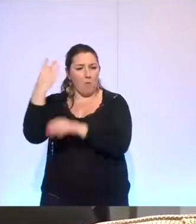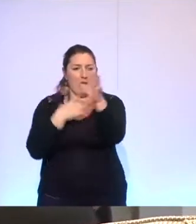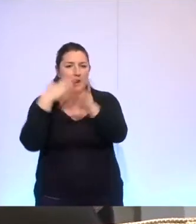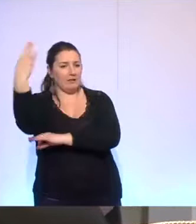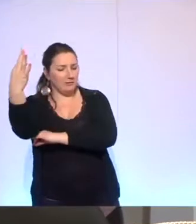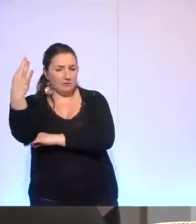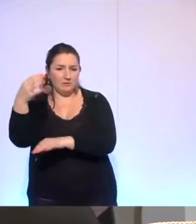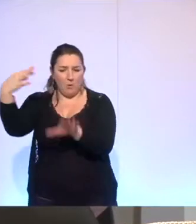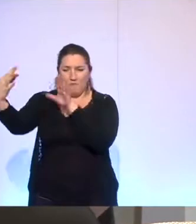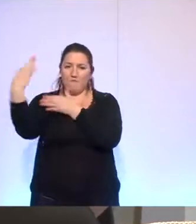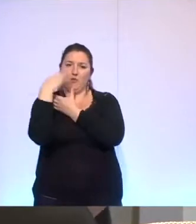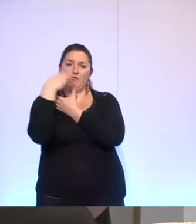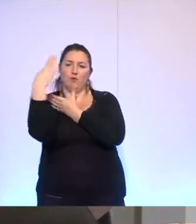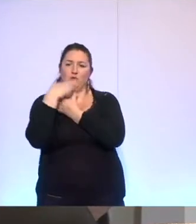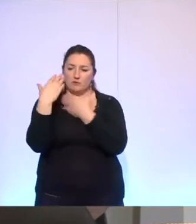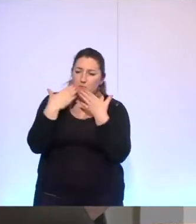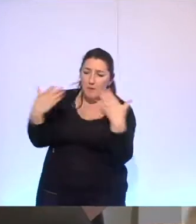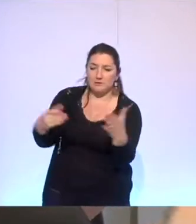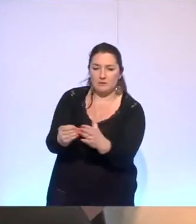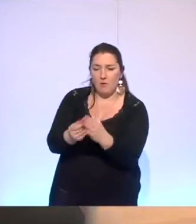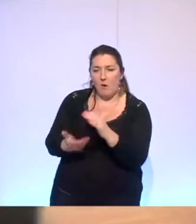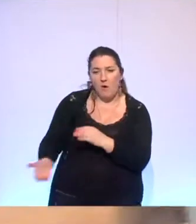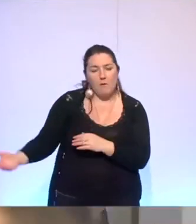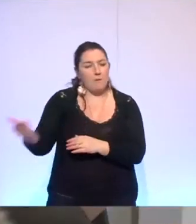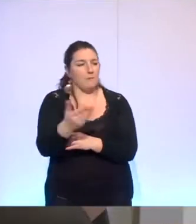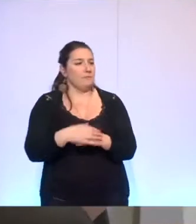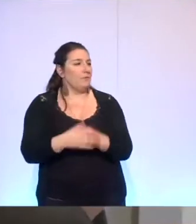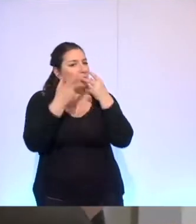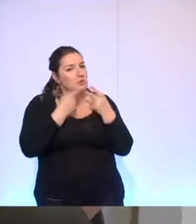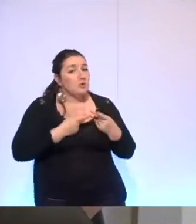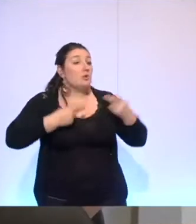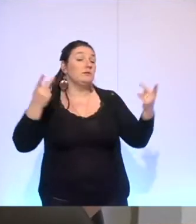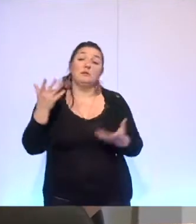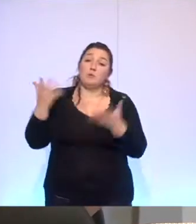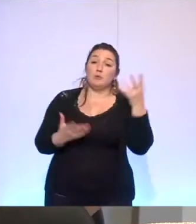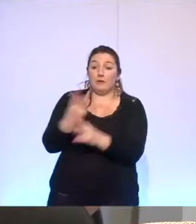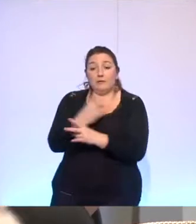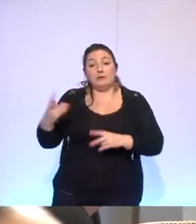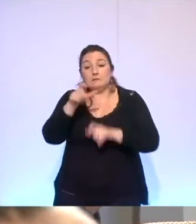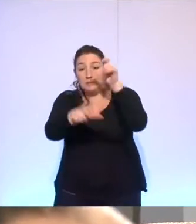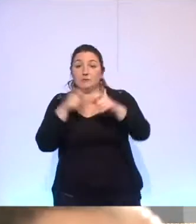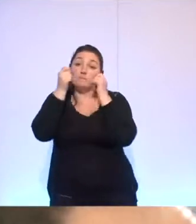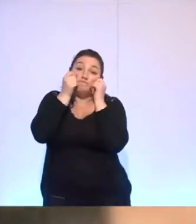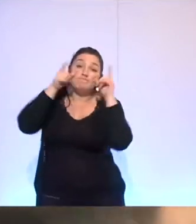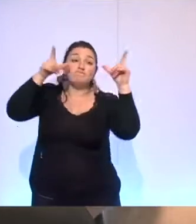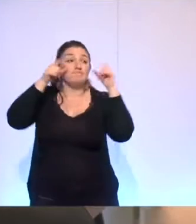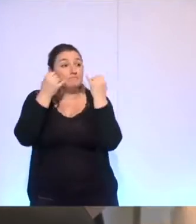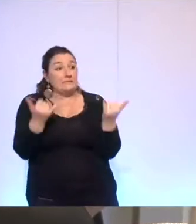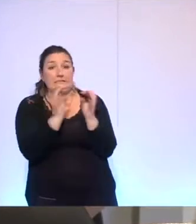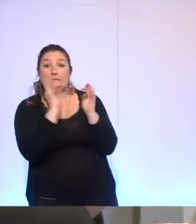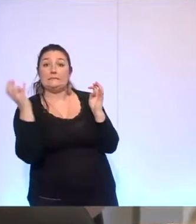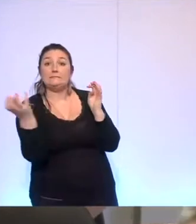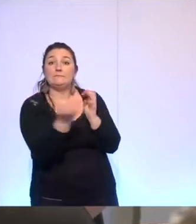que nous remercions à nouveau à cette occasion. Je le dis, au risque peut-être d'étonner certaines personnes au sein de cette